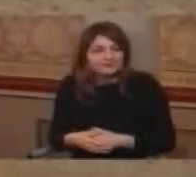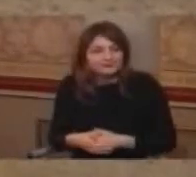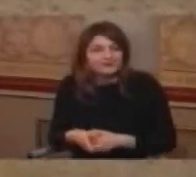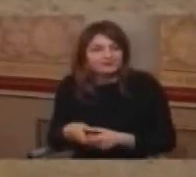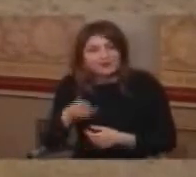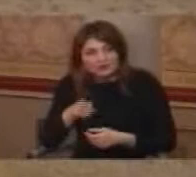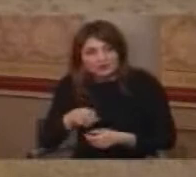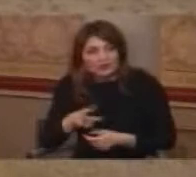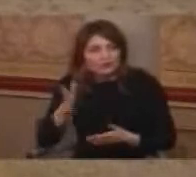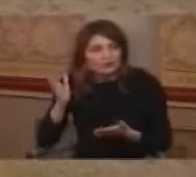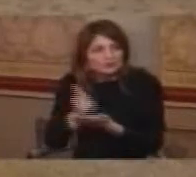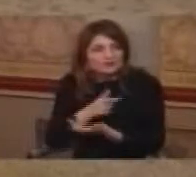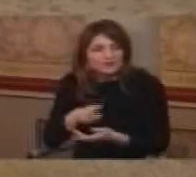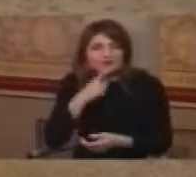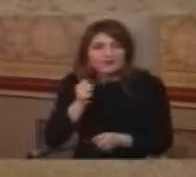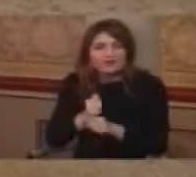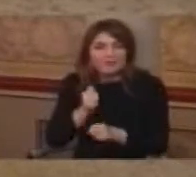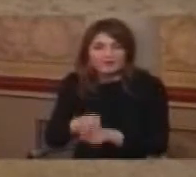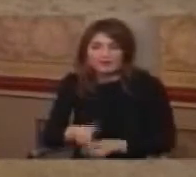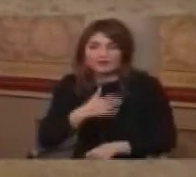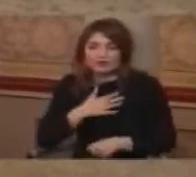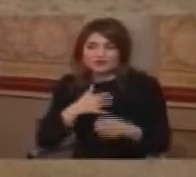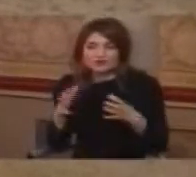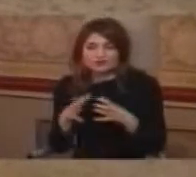uspjeli napraviti u našem društvu.